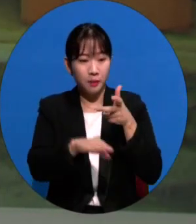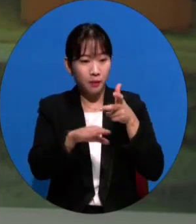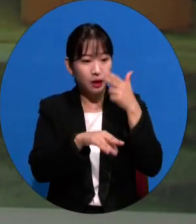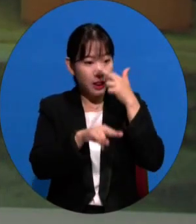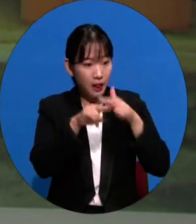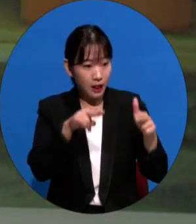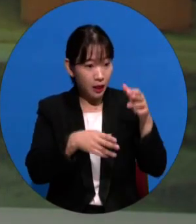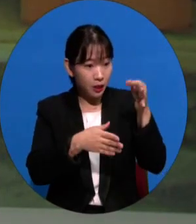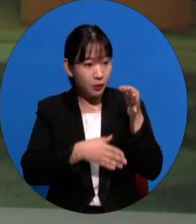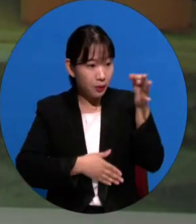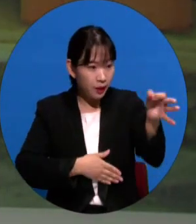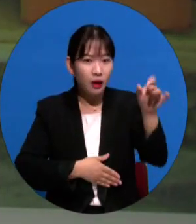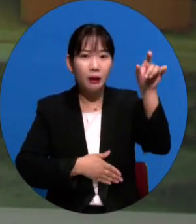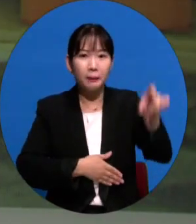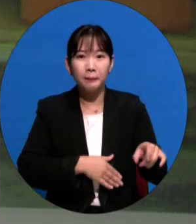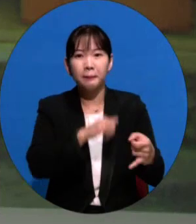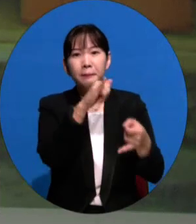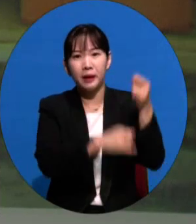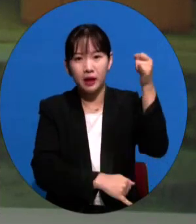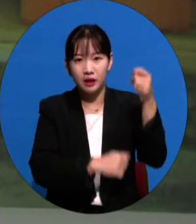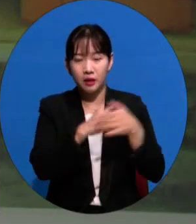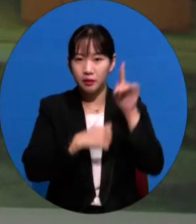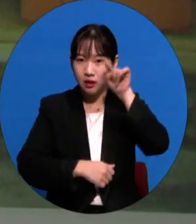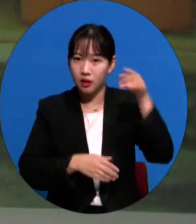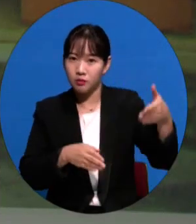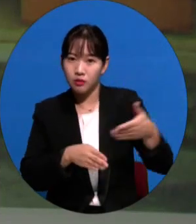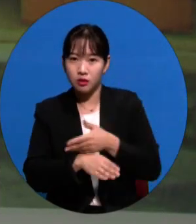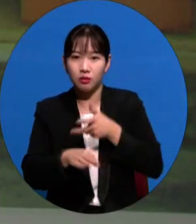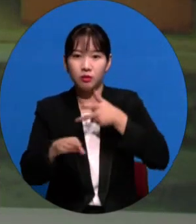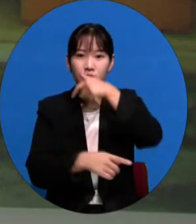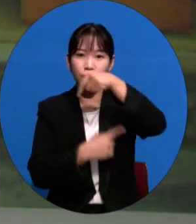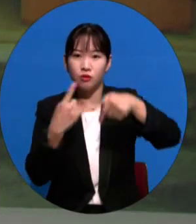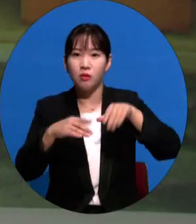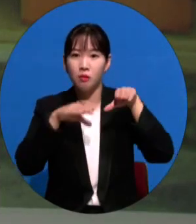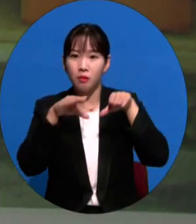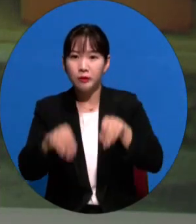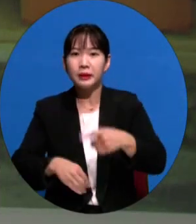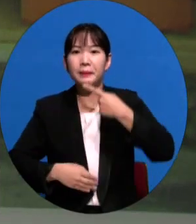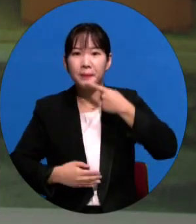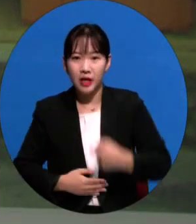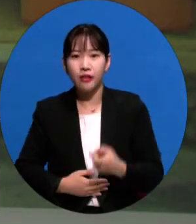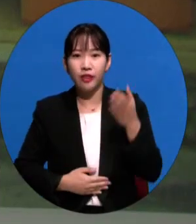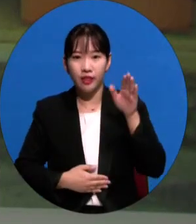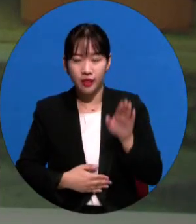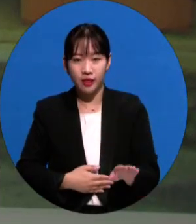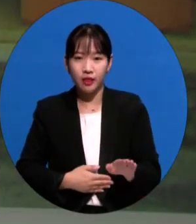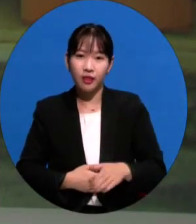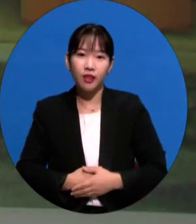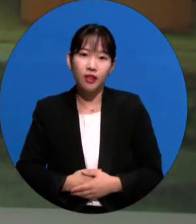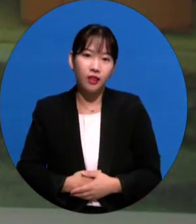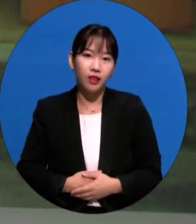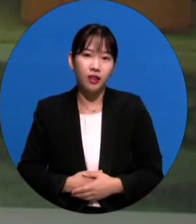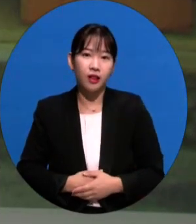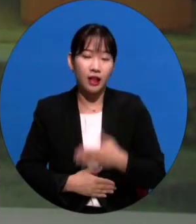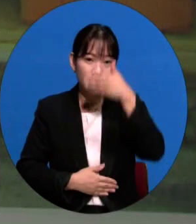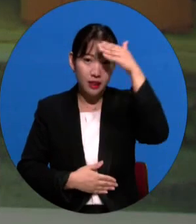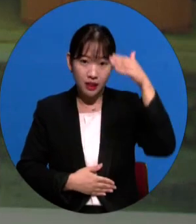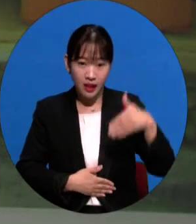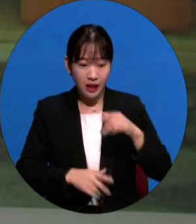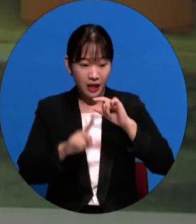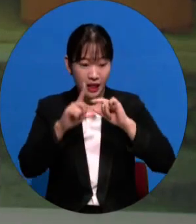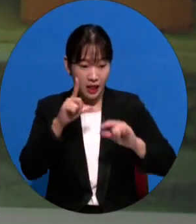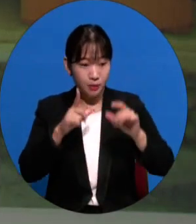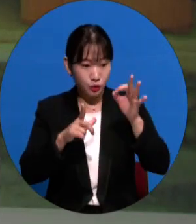연료비 대금 결제 지연으로 당장 내일부터 버스 운행이 멈추기 일보 직전까지 갔다가 다행히